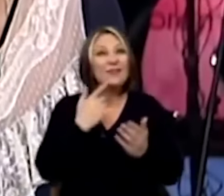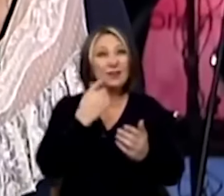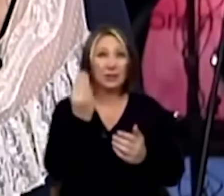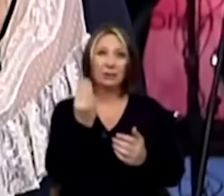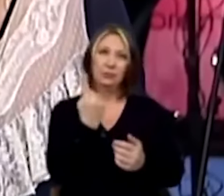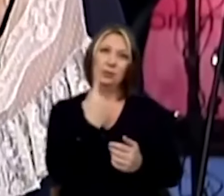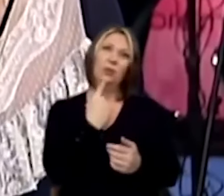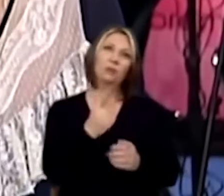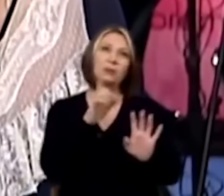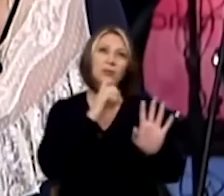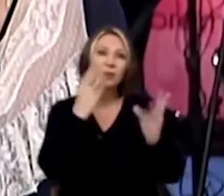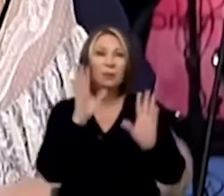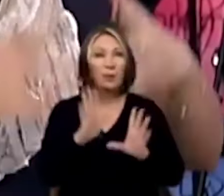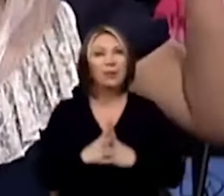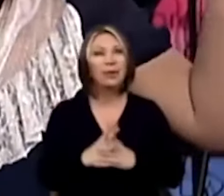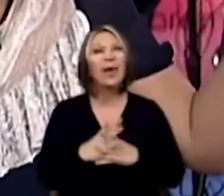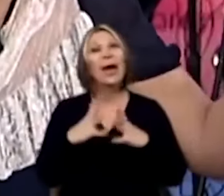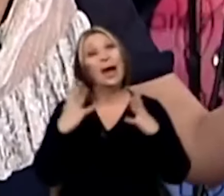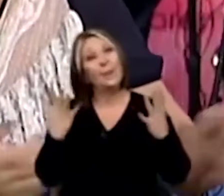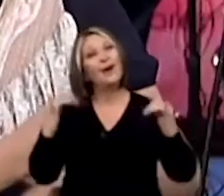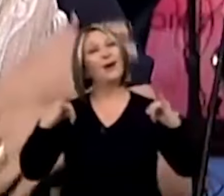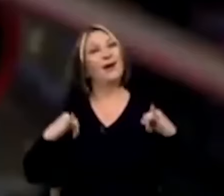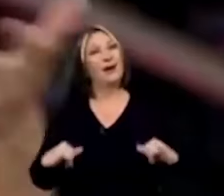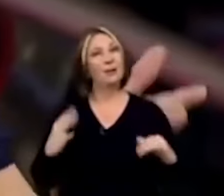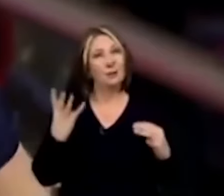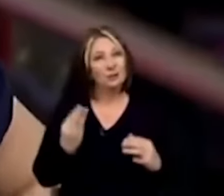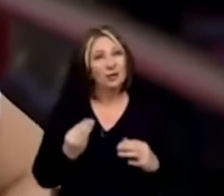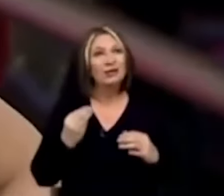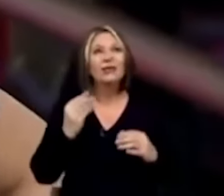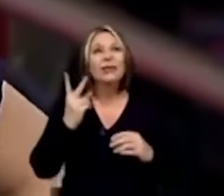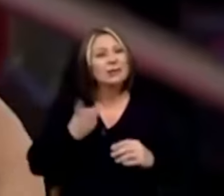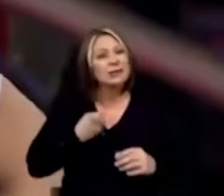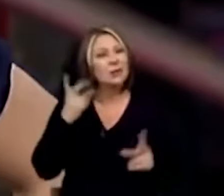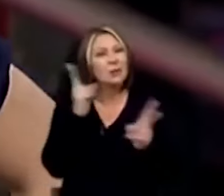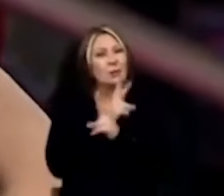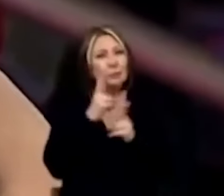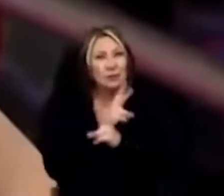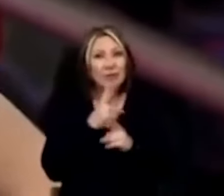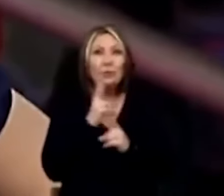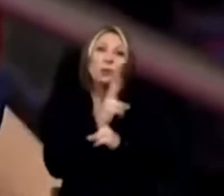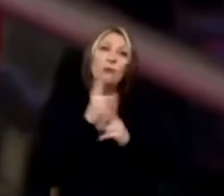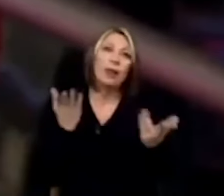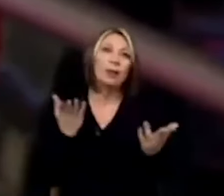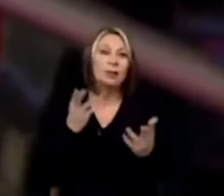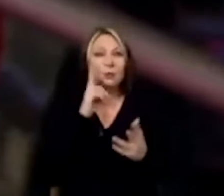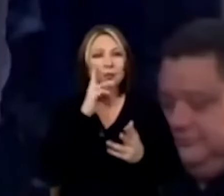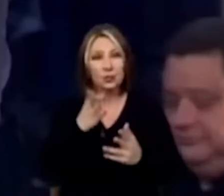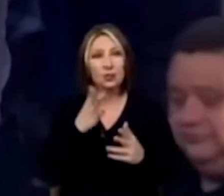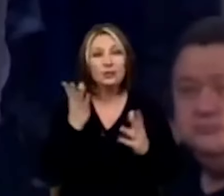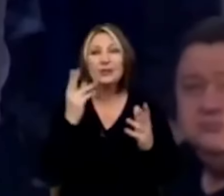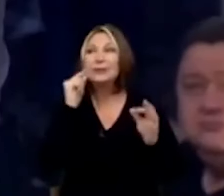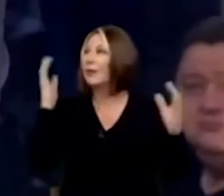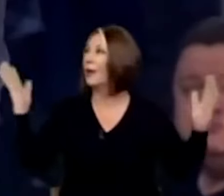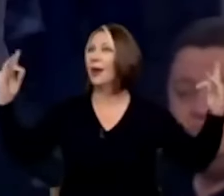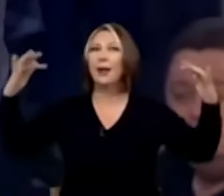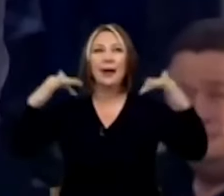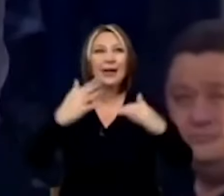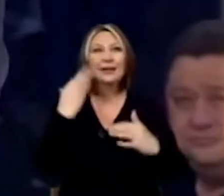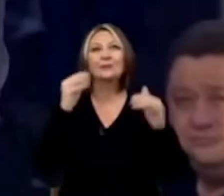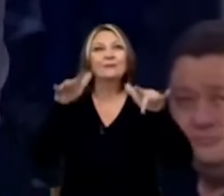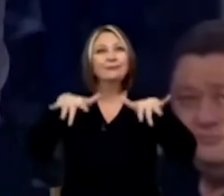şeyi kastediyorum. Anladım. Evet. Tabii yani relax olacak, insanı 2 saat güldürecek. Bilmek yani. Hani. Bir de insanlar toplanıp,